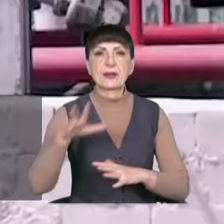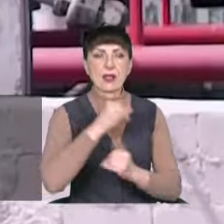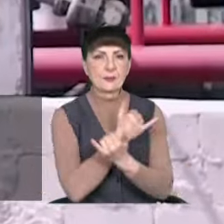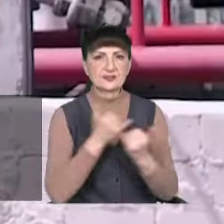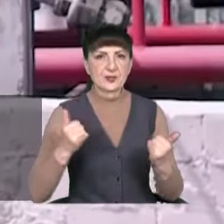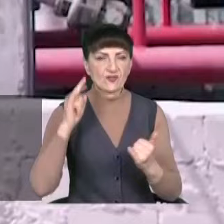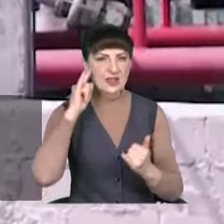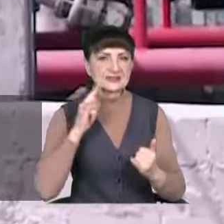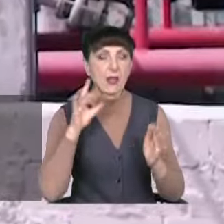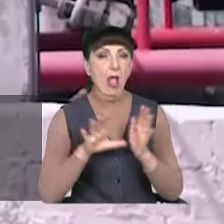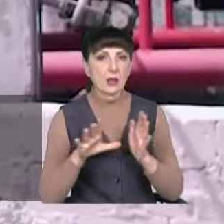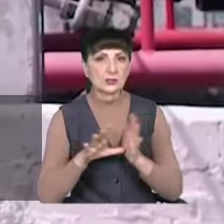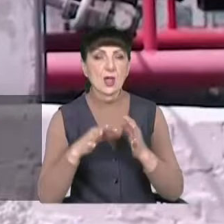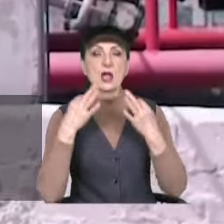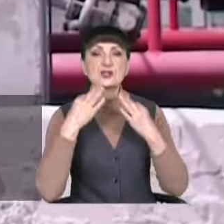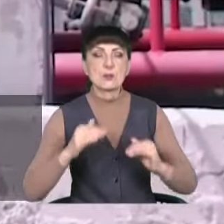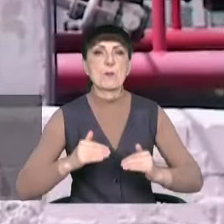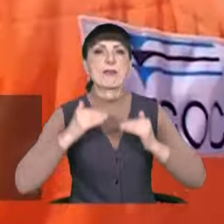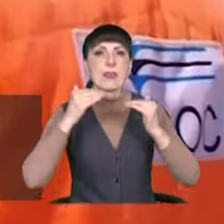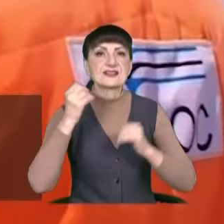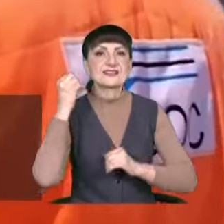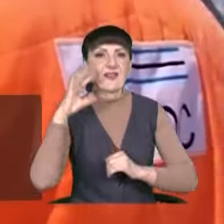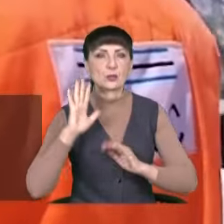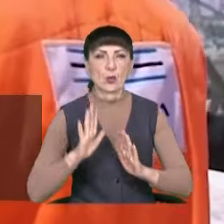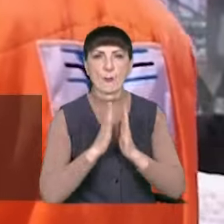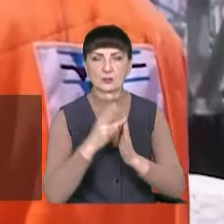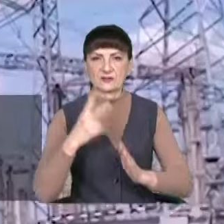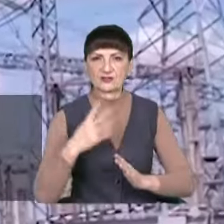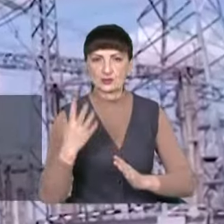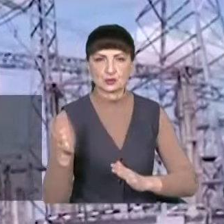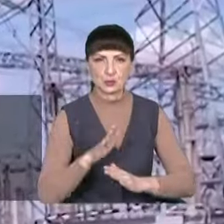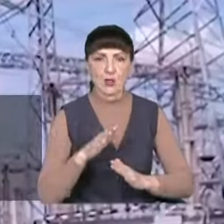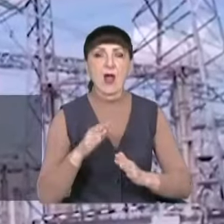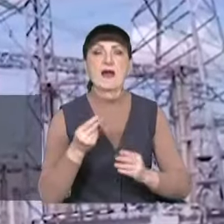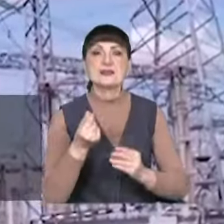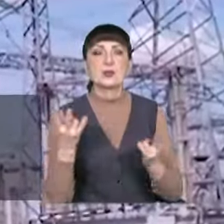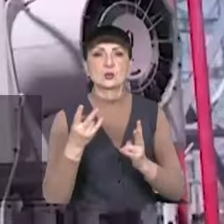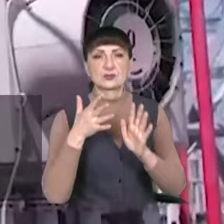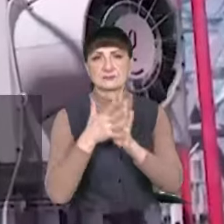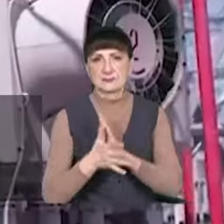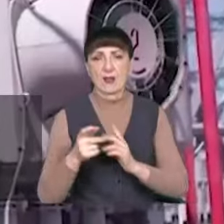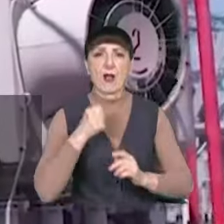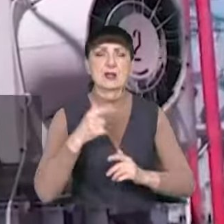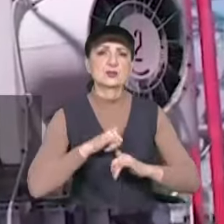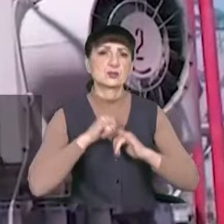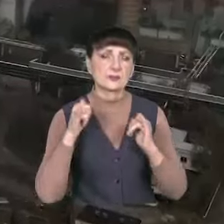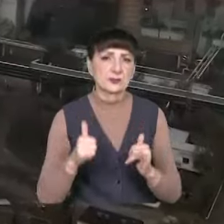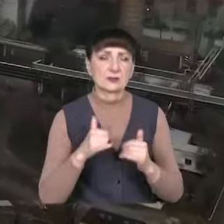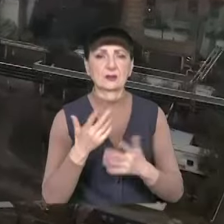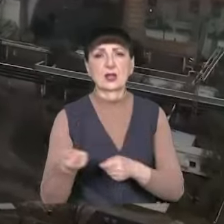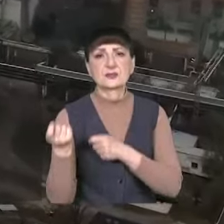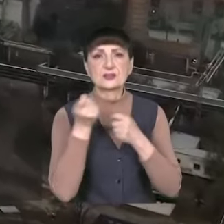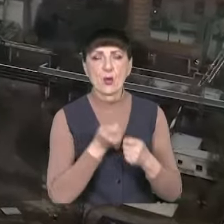обеспечивающих страну электричеством, разрешение поднять цены на свет просят 24. Деньги нужны на возросшие траты. Дорожает газ, уголь и транспортировка.